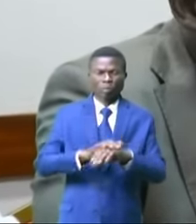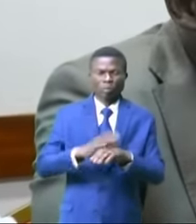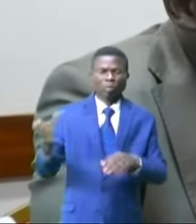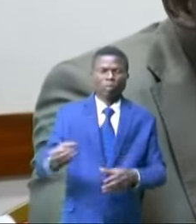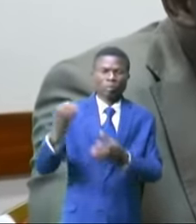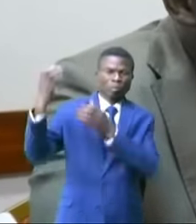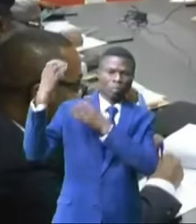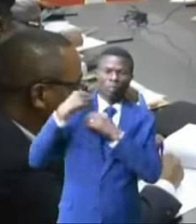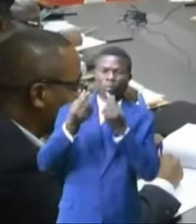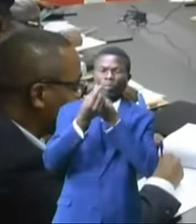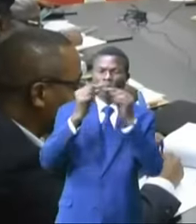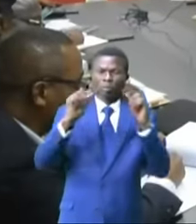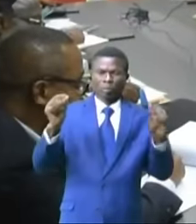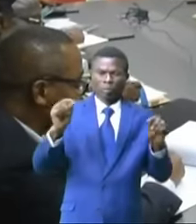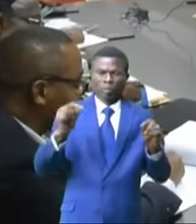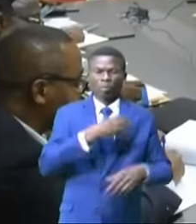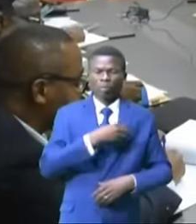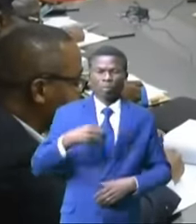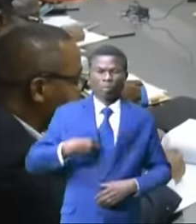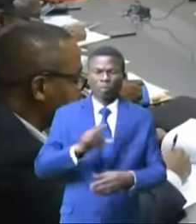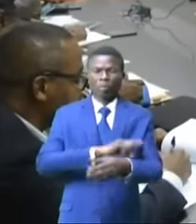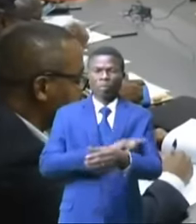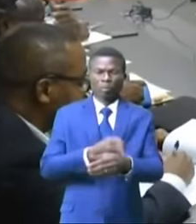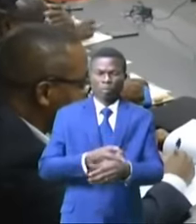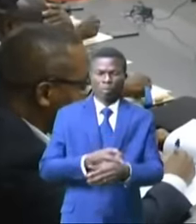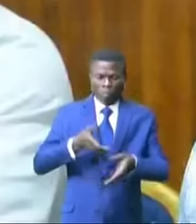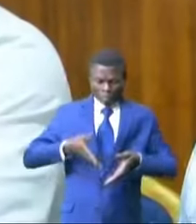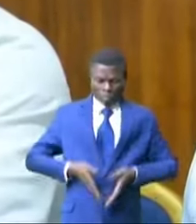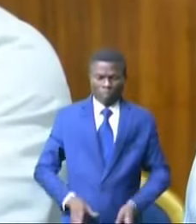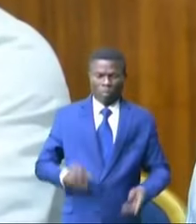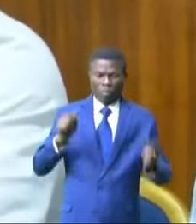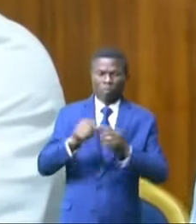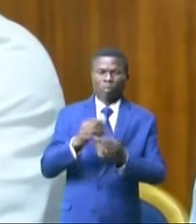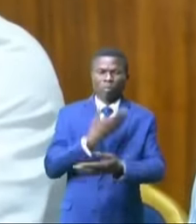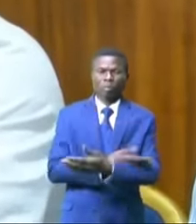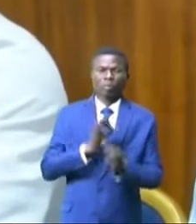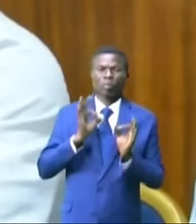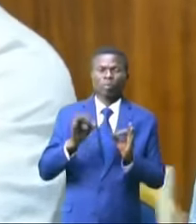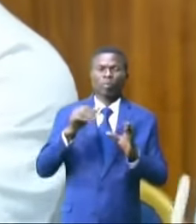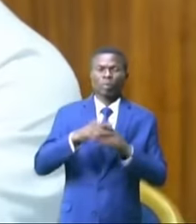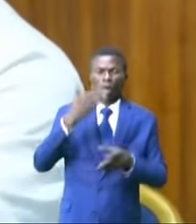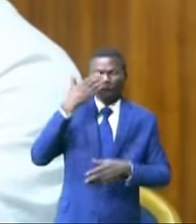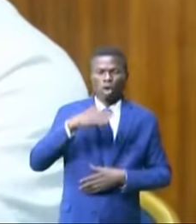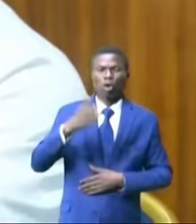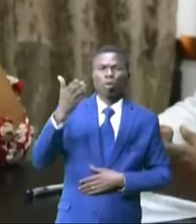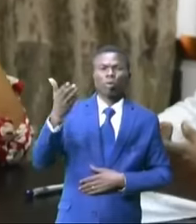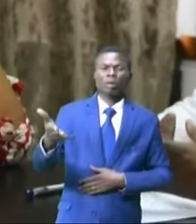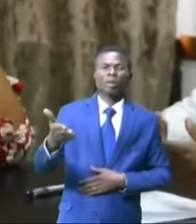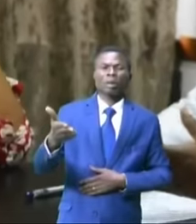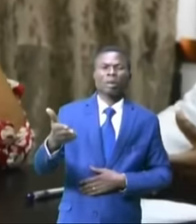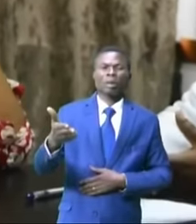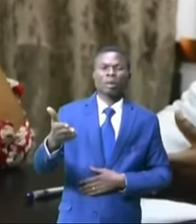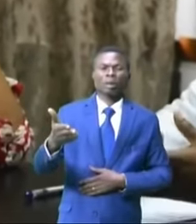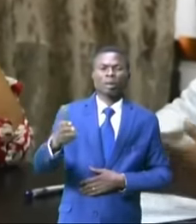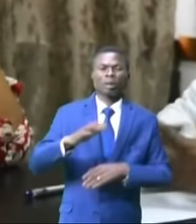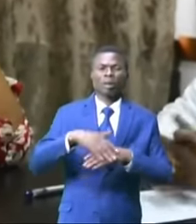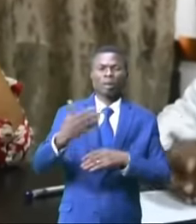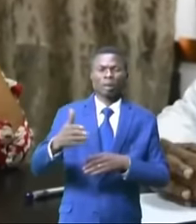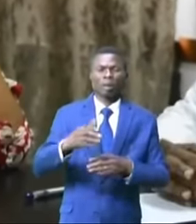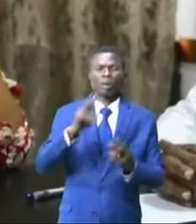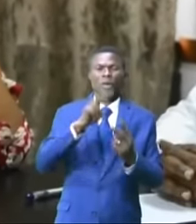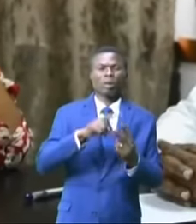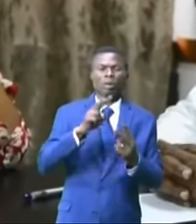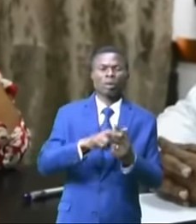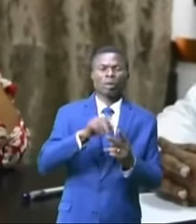en charge gratuite de la femme enceinte, de l'accouchement et du nouveau-né au sein de cette formation hospitalière. Approvisionnée